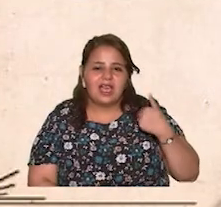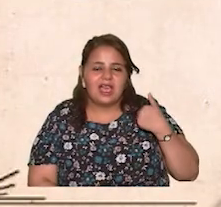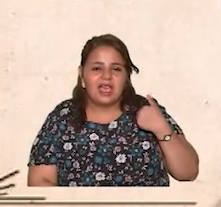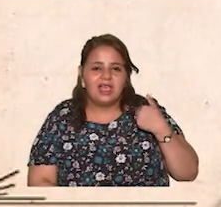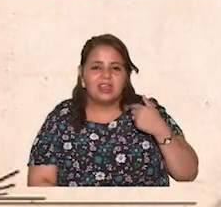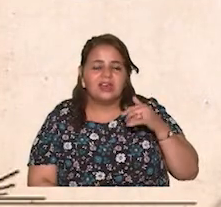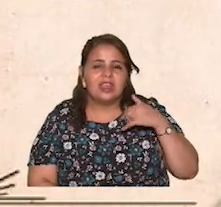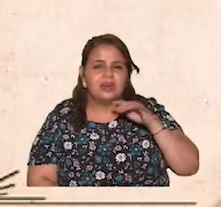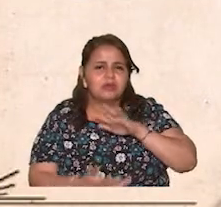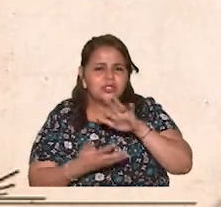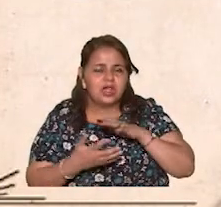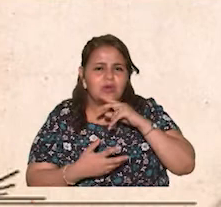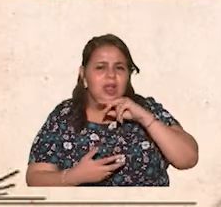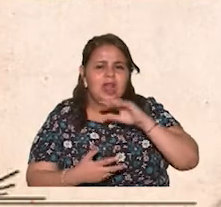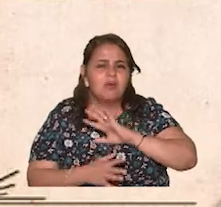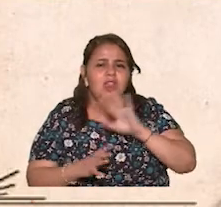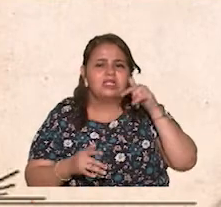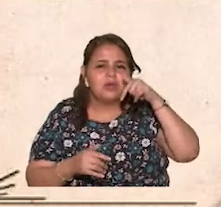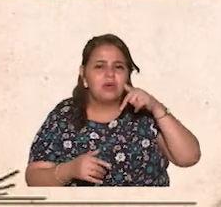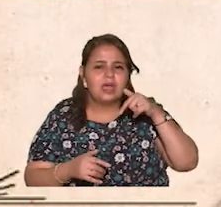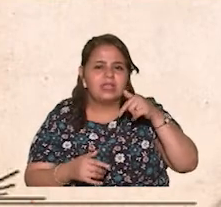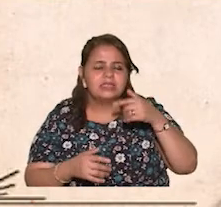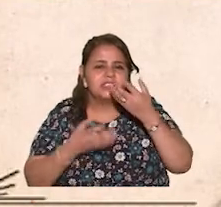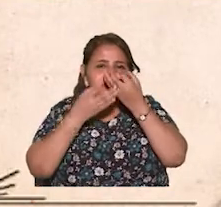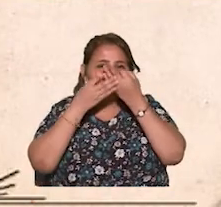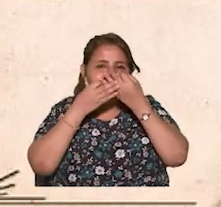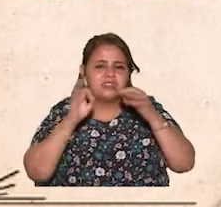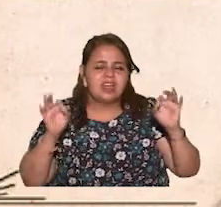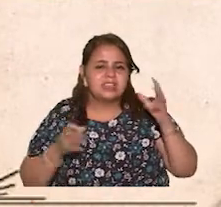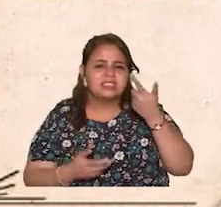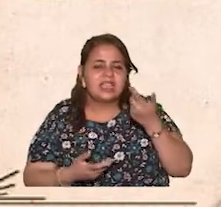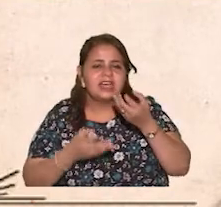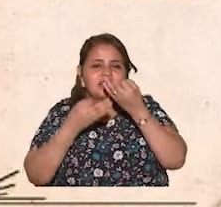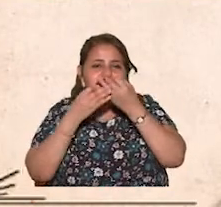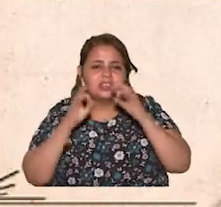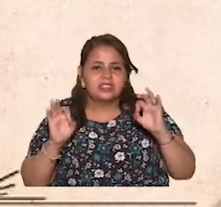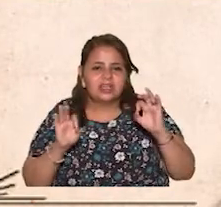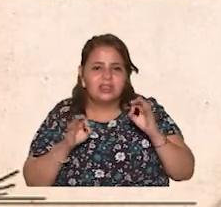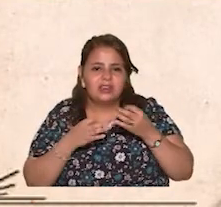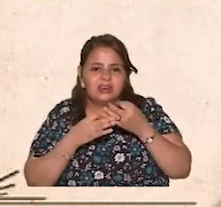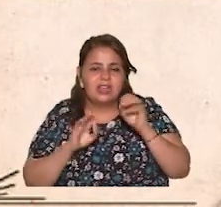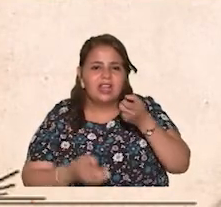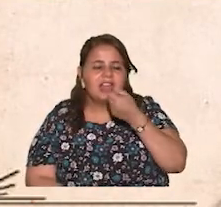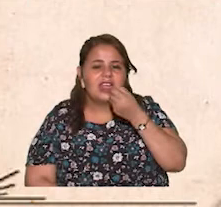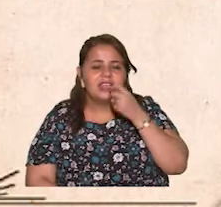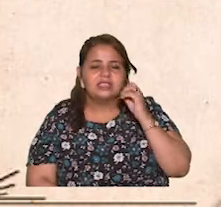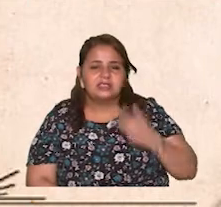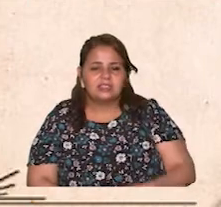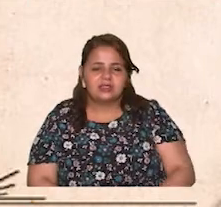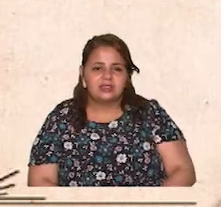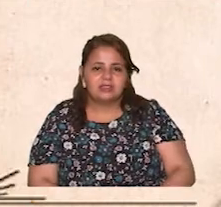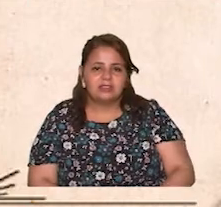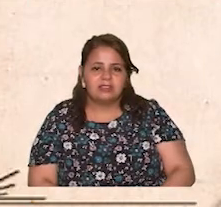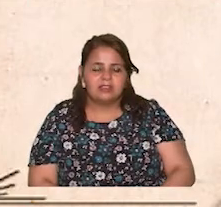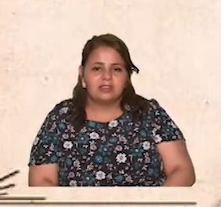الكلام والمشاكل، لكن خلينا نعرف النهاردة لو حد سمعنا وهو فعلا كان فاهم الرجولة بمعنى غلط يعمل إيه؟